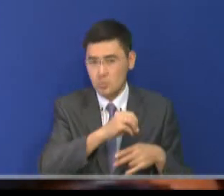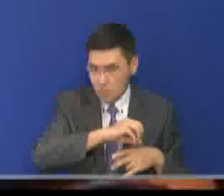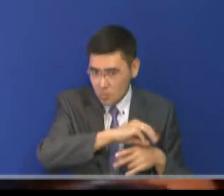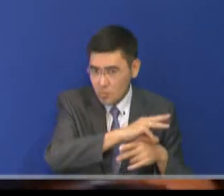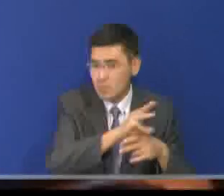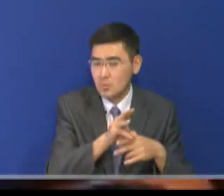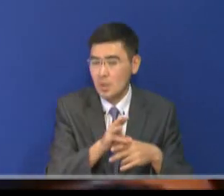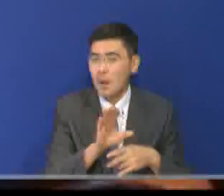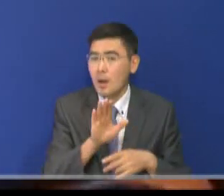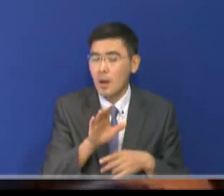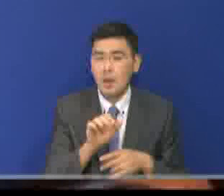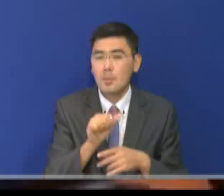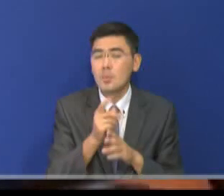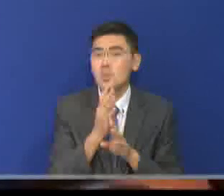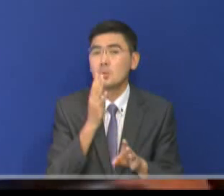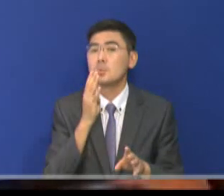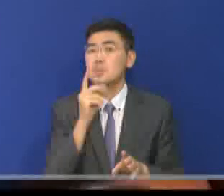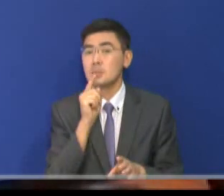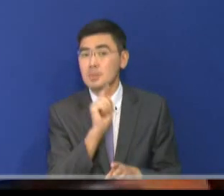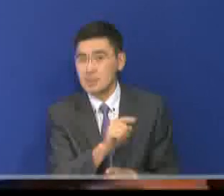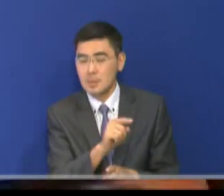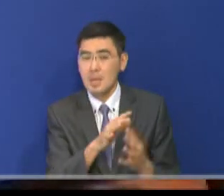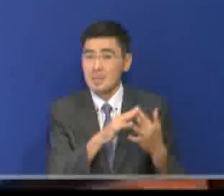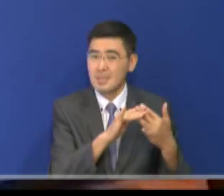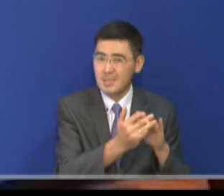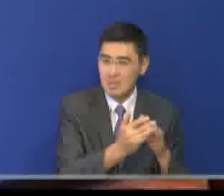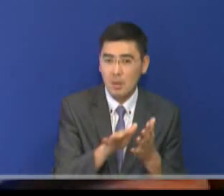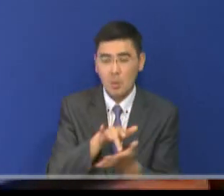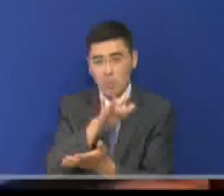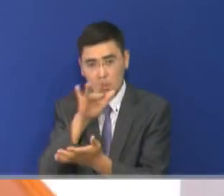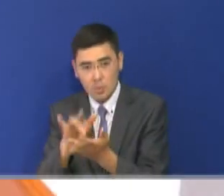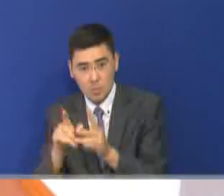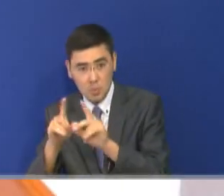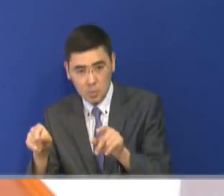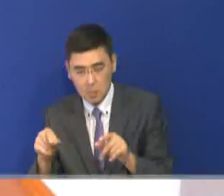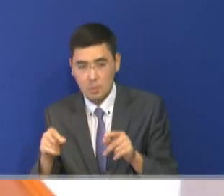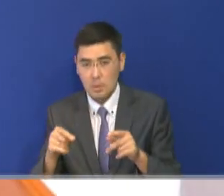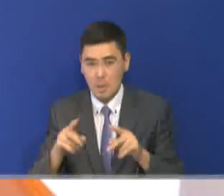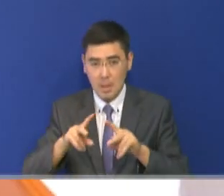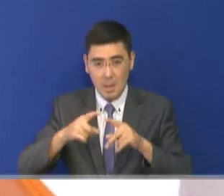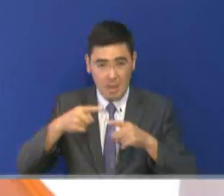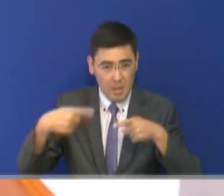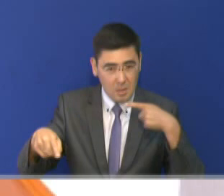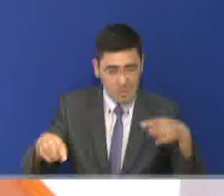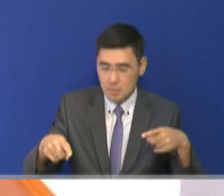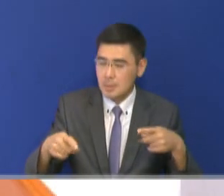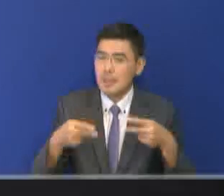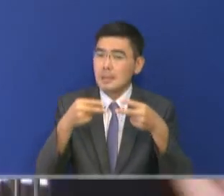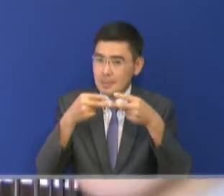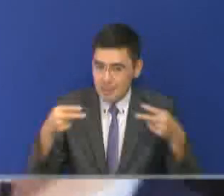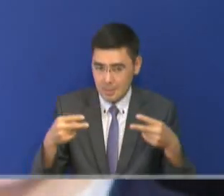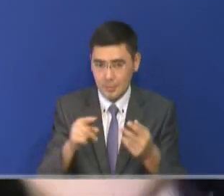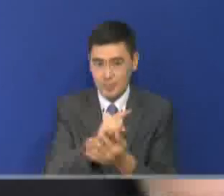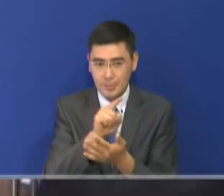Также одним из главных приоритетов является снижение разницы между сельскими и городскими школами. На заседании также прозвучало